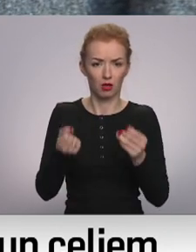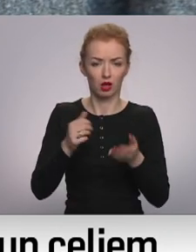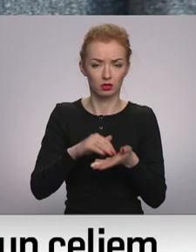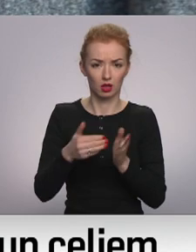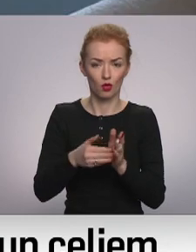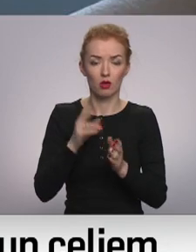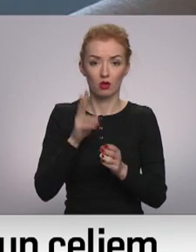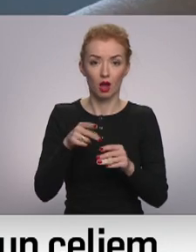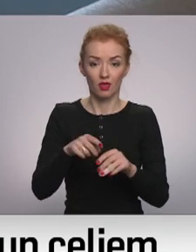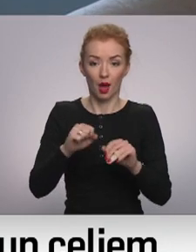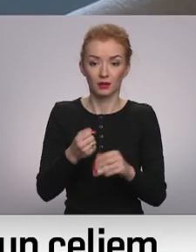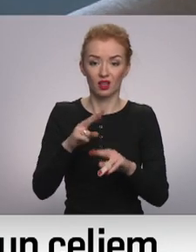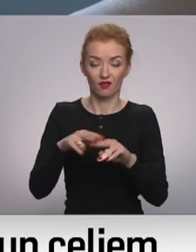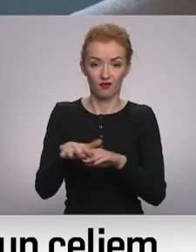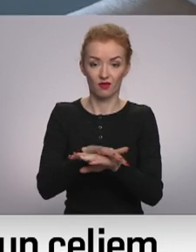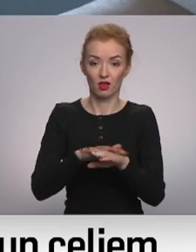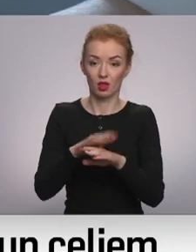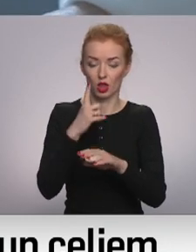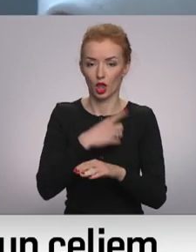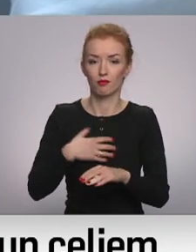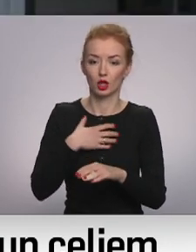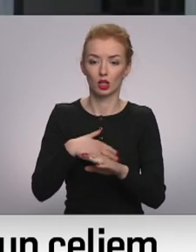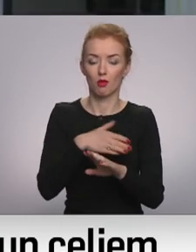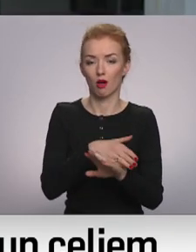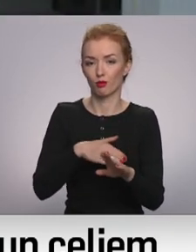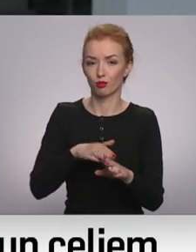stāvoklī, ka apsaldētās ķermeņa daļas nepieciešams